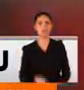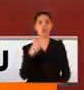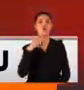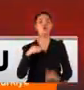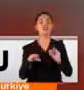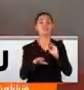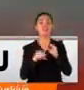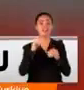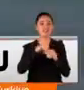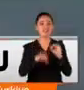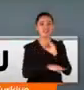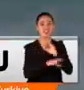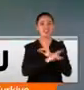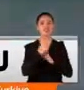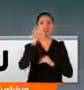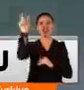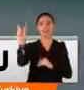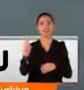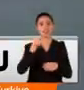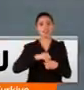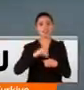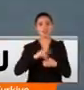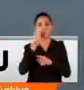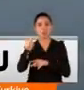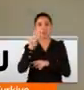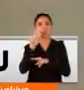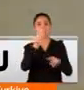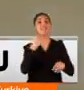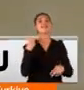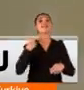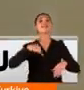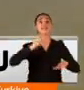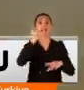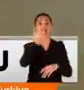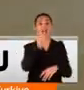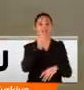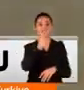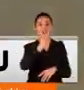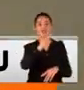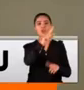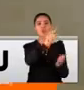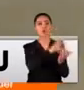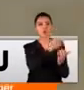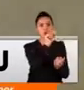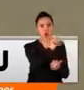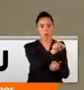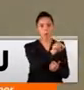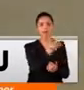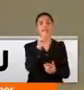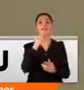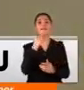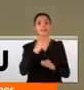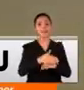Rusya'da yaşayan Tatyana Burkaçkaya için aslında bu manzara yeni değil. Çünkü 6 yaşındaki Şivava cinsi Tişa,